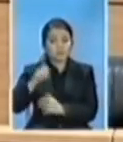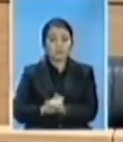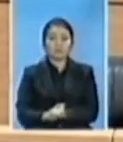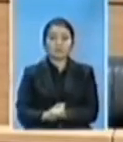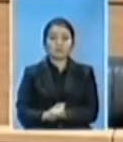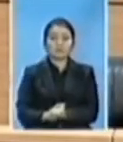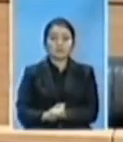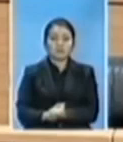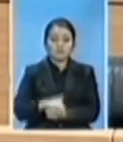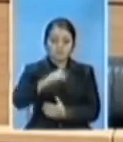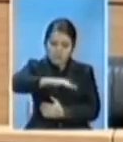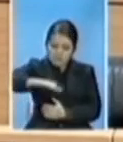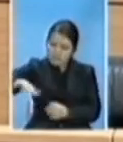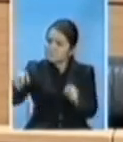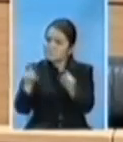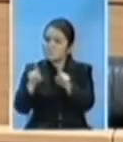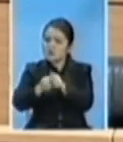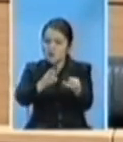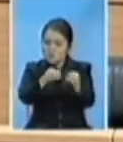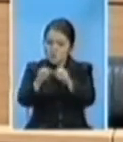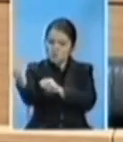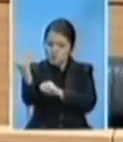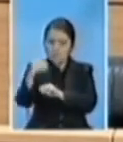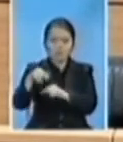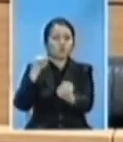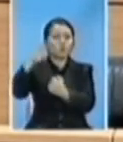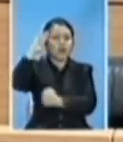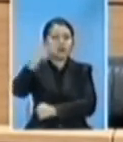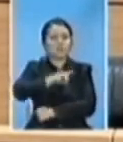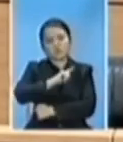เราตั้งแต่เด็กๆครับวิทยุทหารหมดโทรทัศน์ทหารหมด